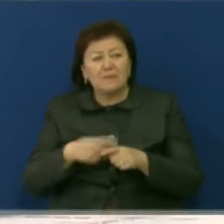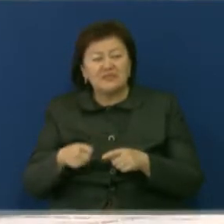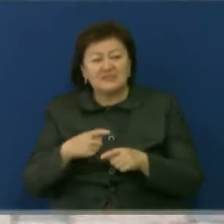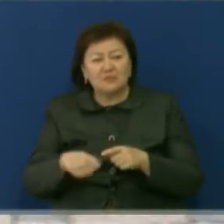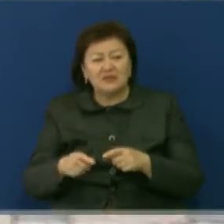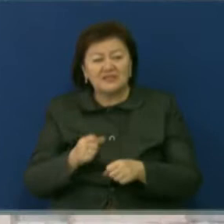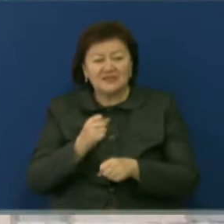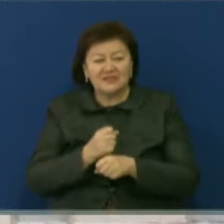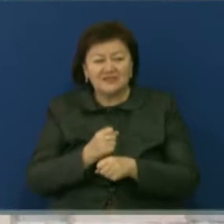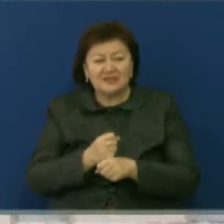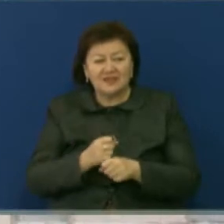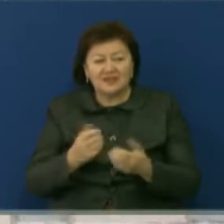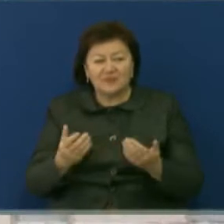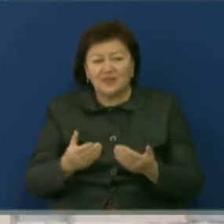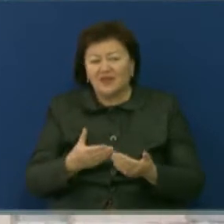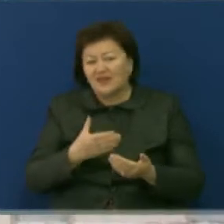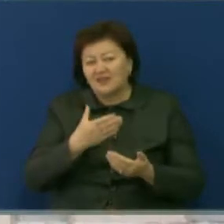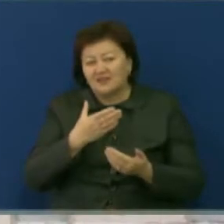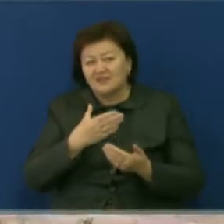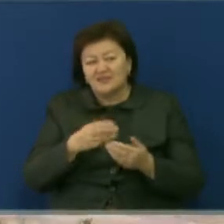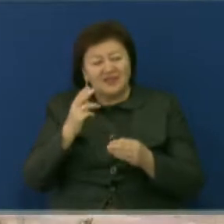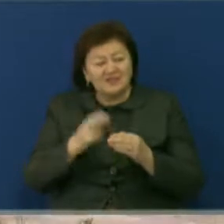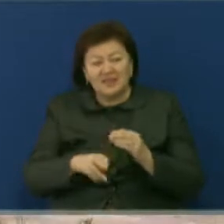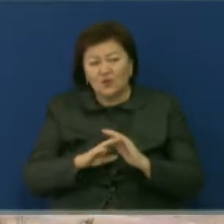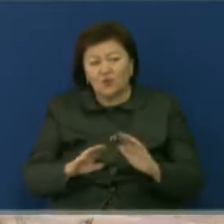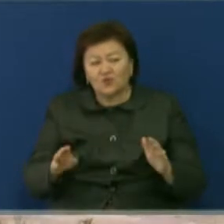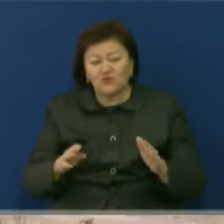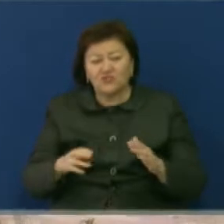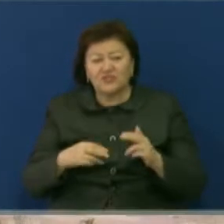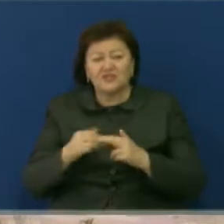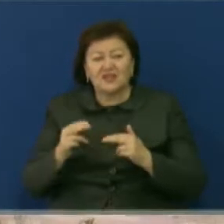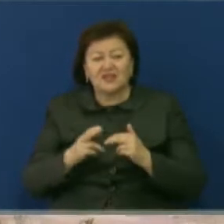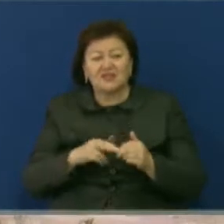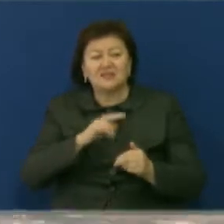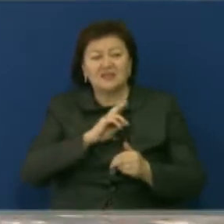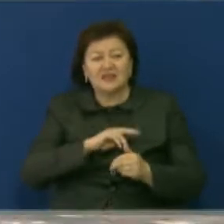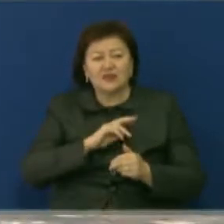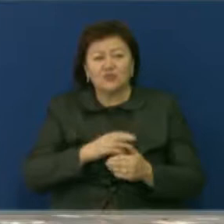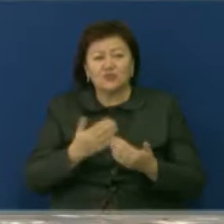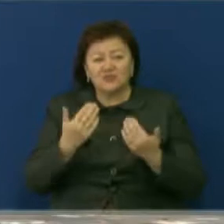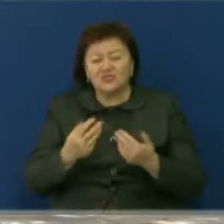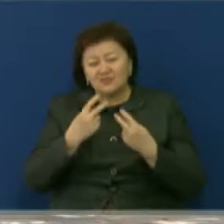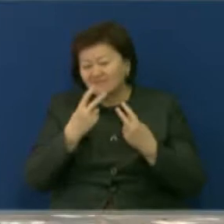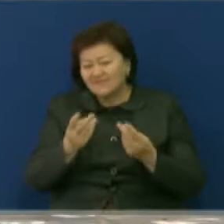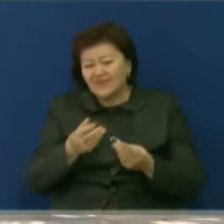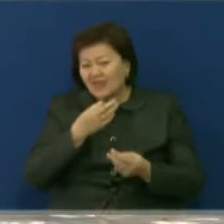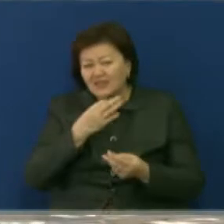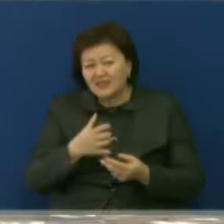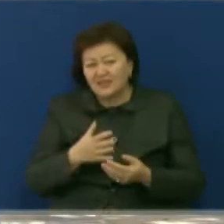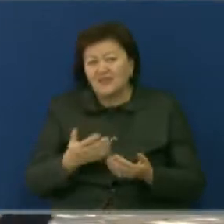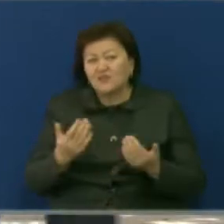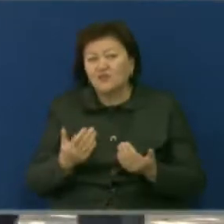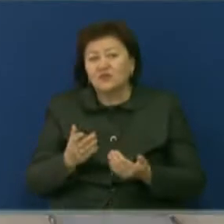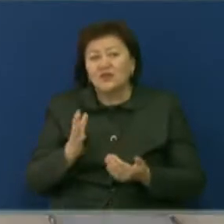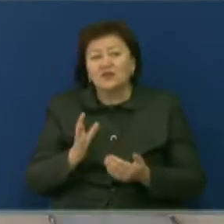тастар, аяқталмаған шағын сәулет нысандары мен әрлеу жұмыстары бітпеген нысан пайдалануға берілді. Тұрғындардың ұзақ күткен үміттері